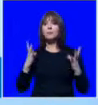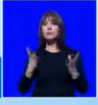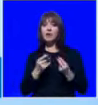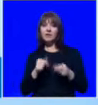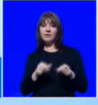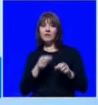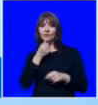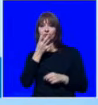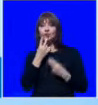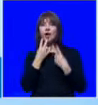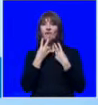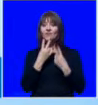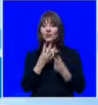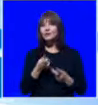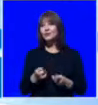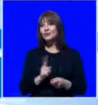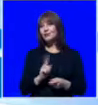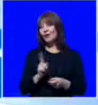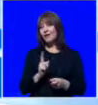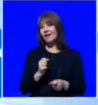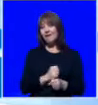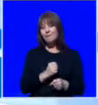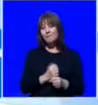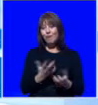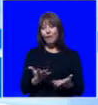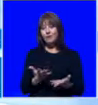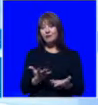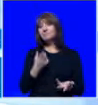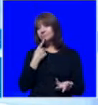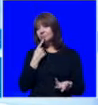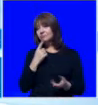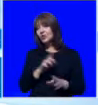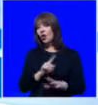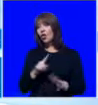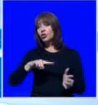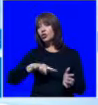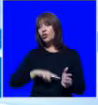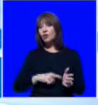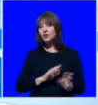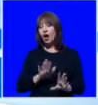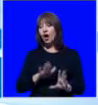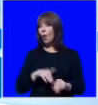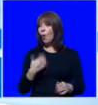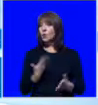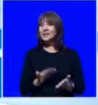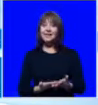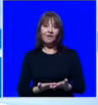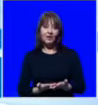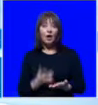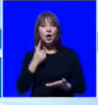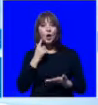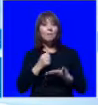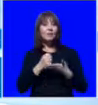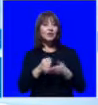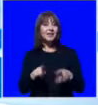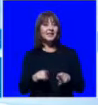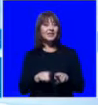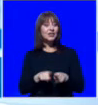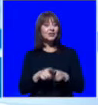несправяне. Точка. Просто искате оставката. Понеже споменах бюджета, а бюджета също предизвика много